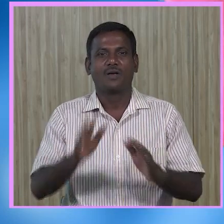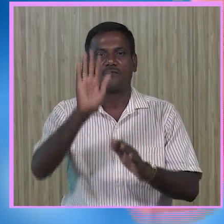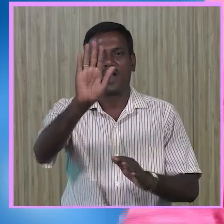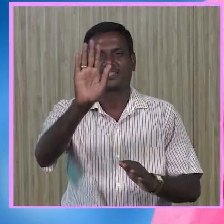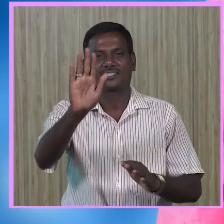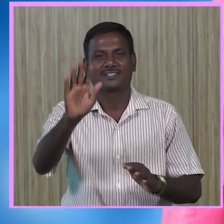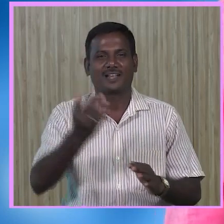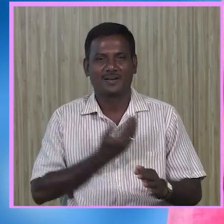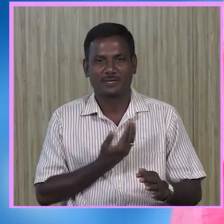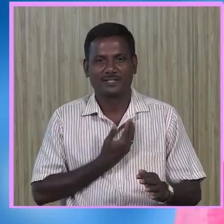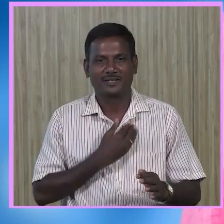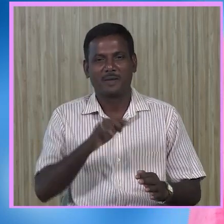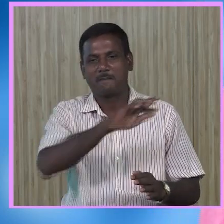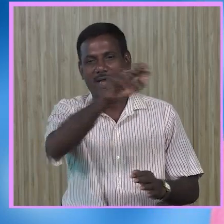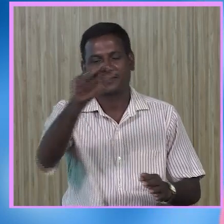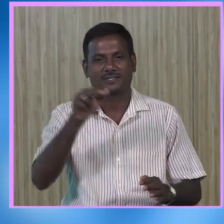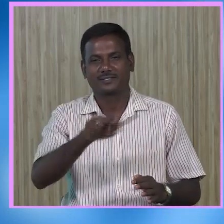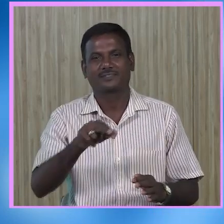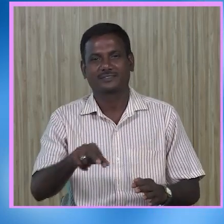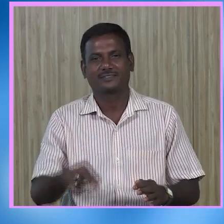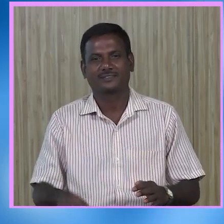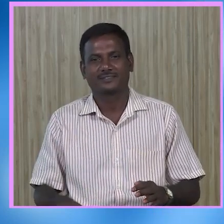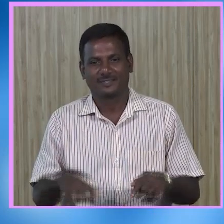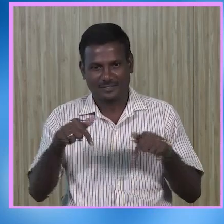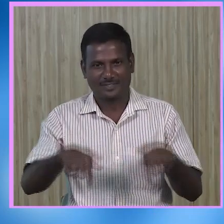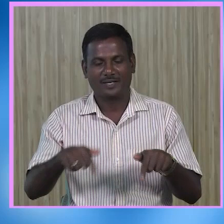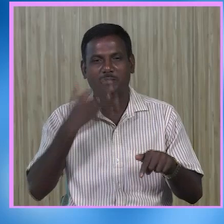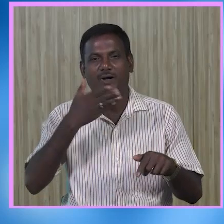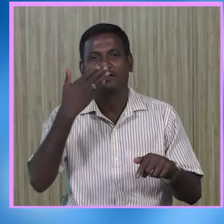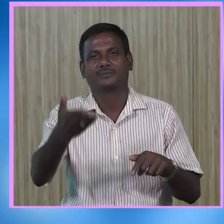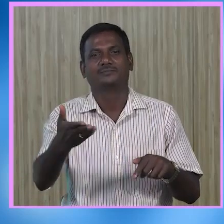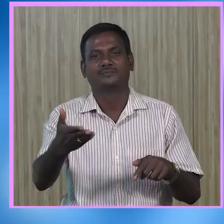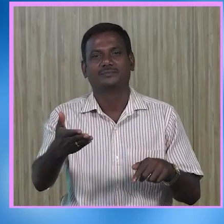வாழ்த்துக்கள் அன்பிற்கினிய மாணவ செல்வங்களே. இன்றைய பாடம்